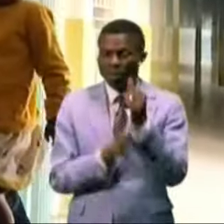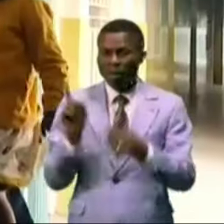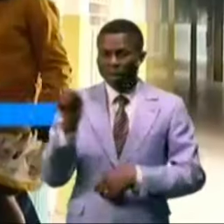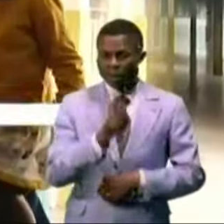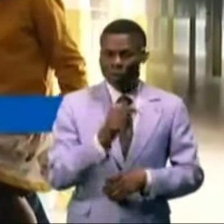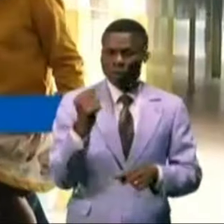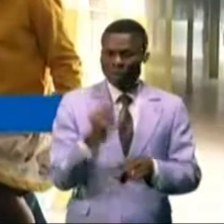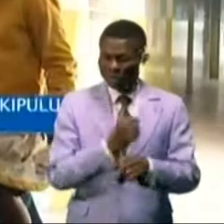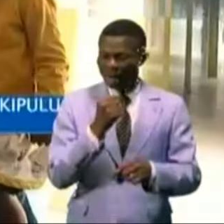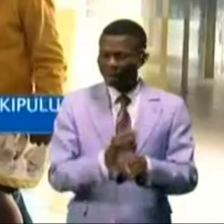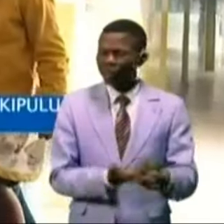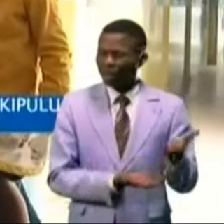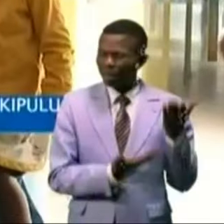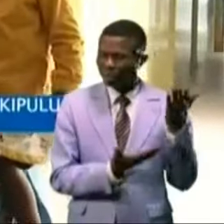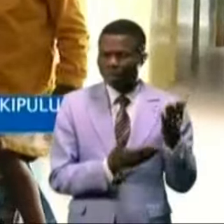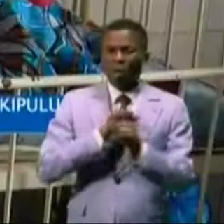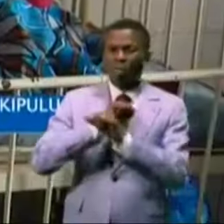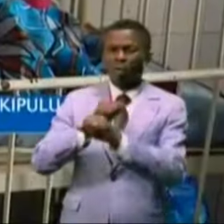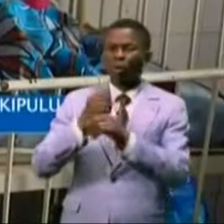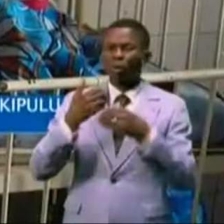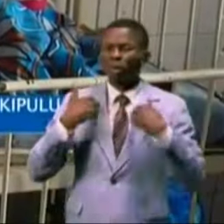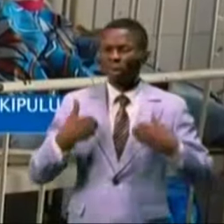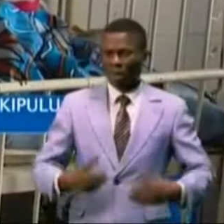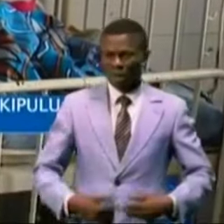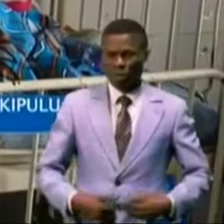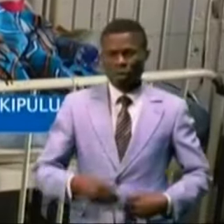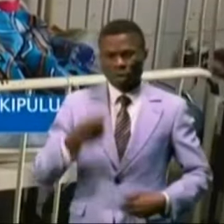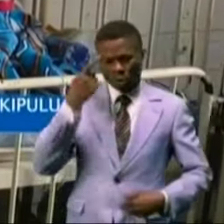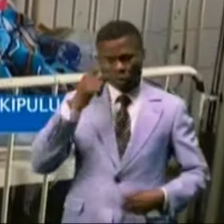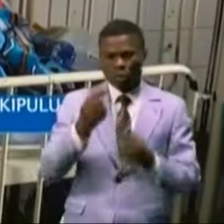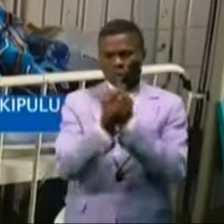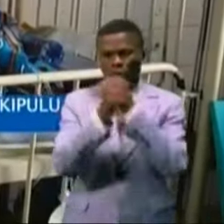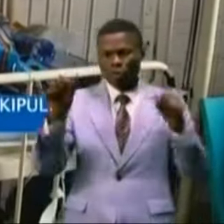part de responsabilité pour prendre soin de soi-même et